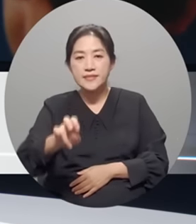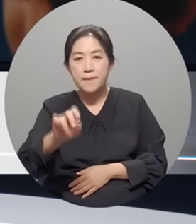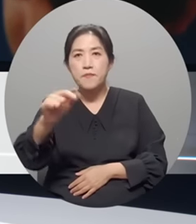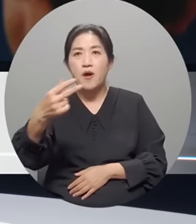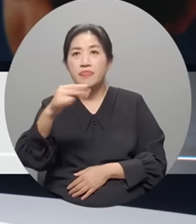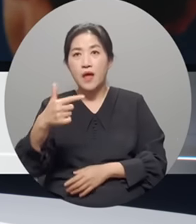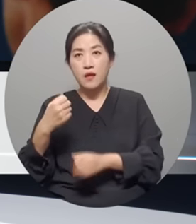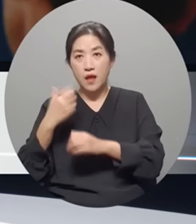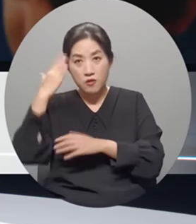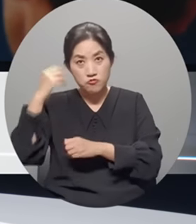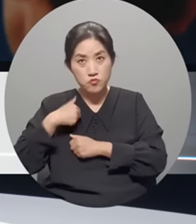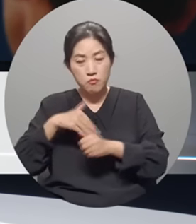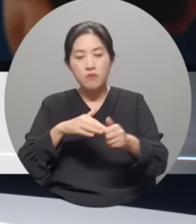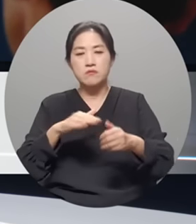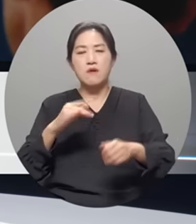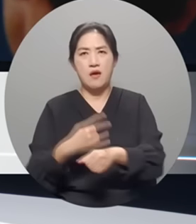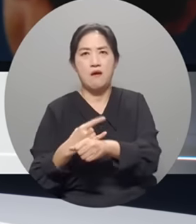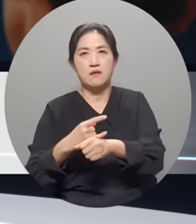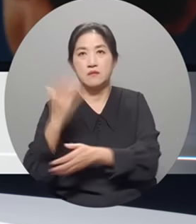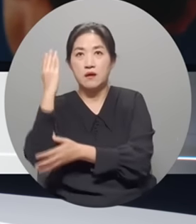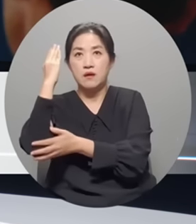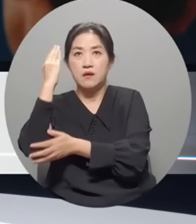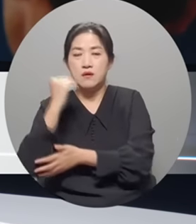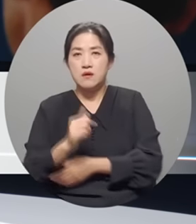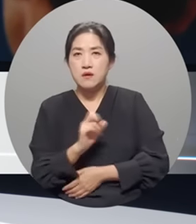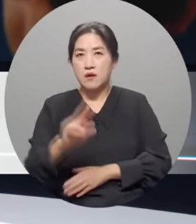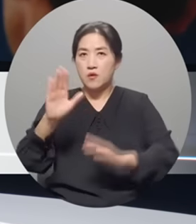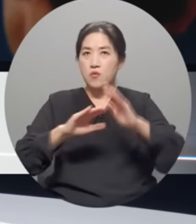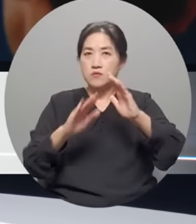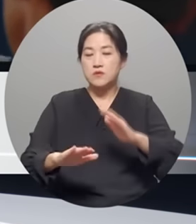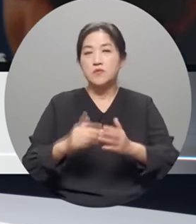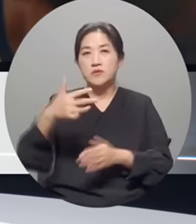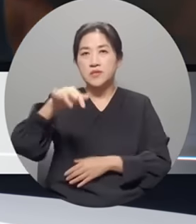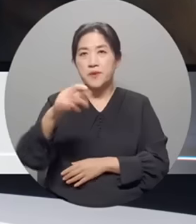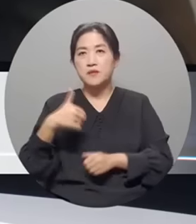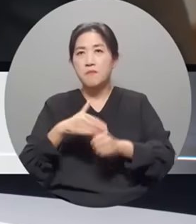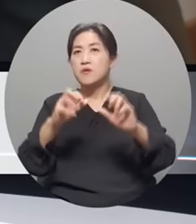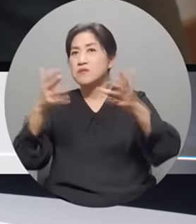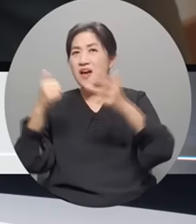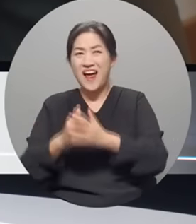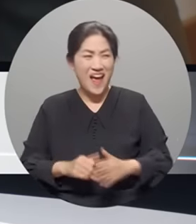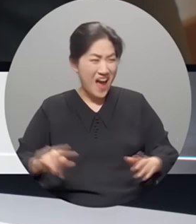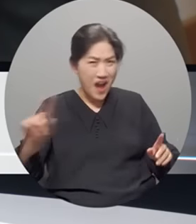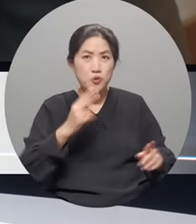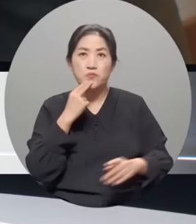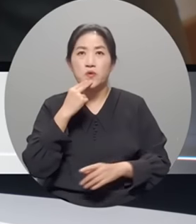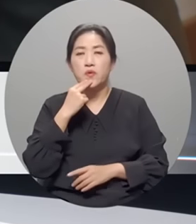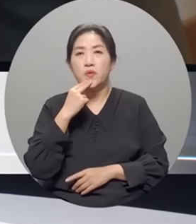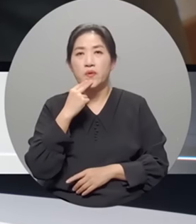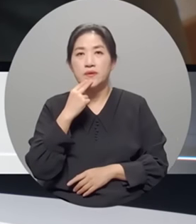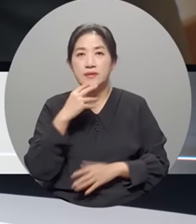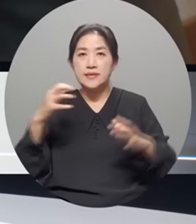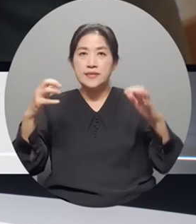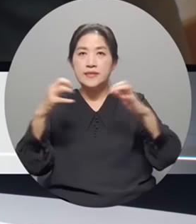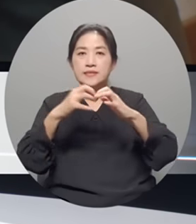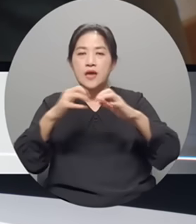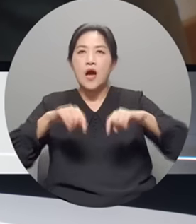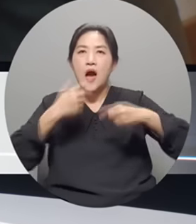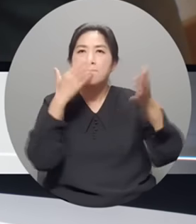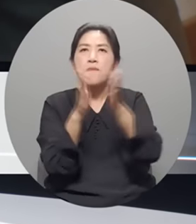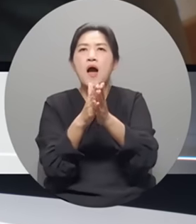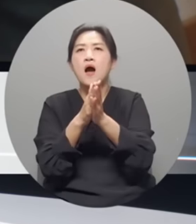것을 공식화했습니다. 야당은 공식적으로 참관단을 보낸 나라는 단 한 곳도 없다며 참전 행위로 보여질 수